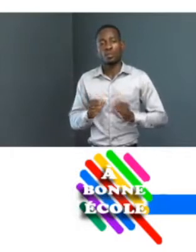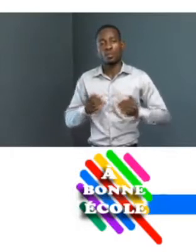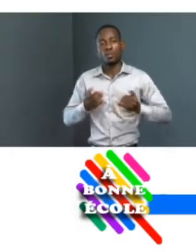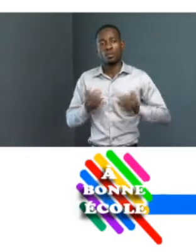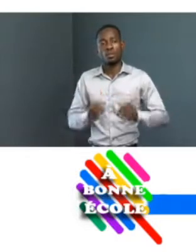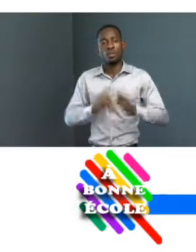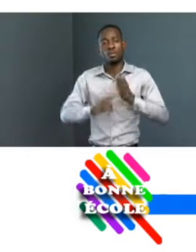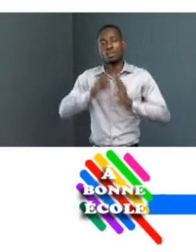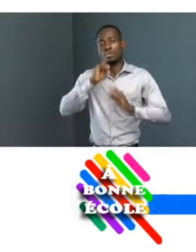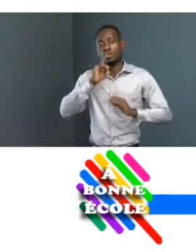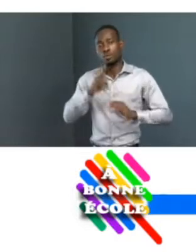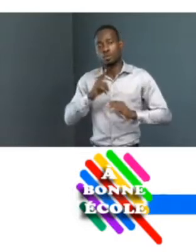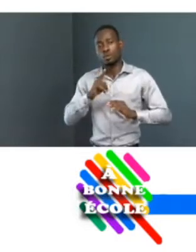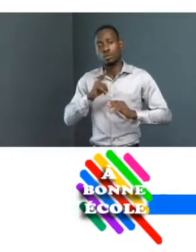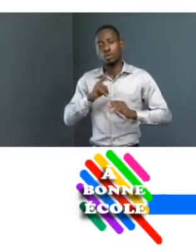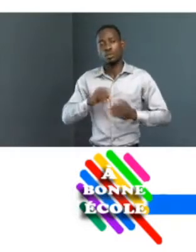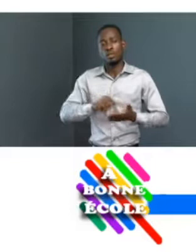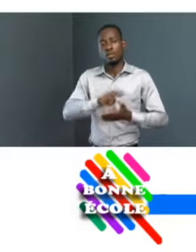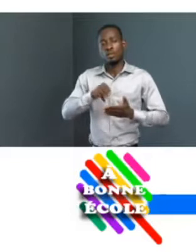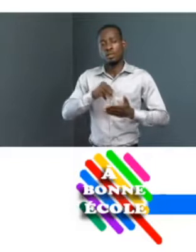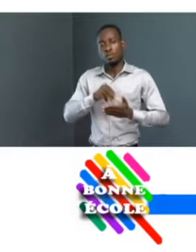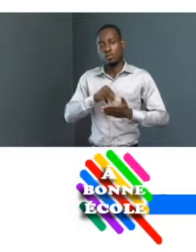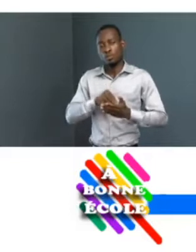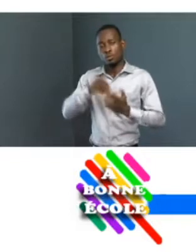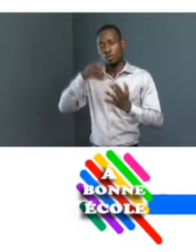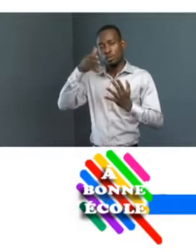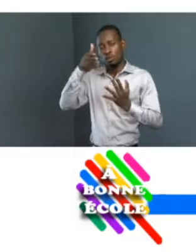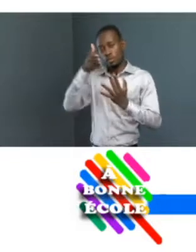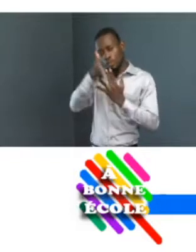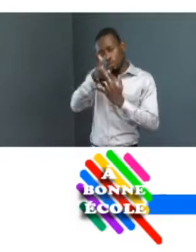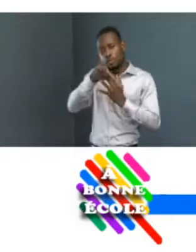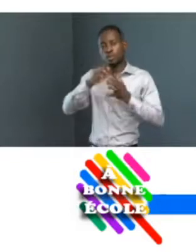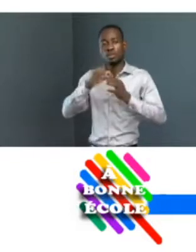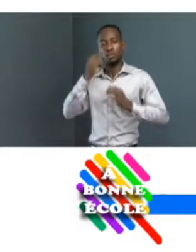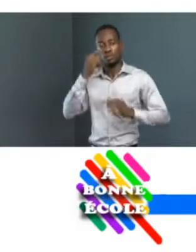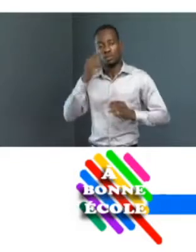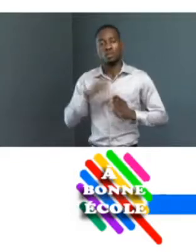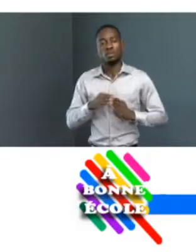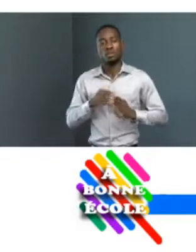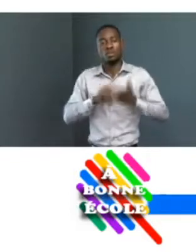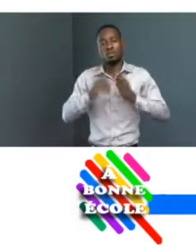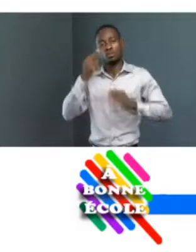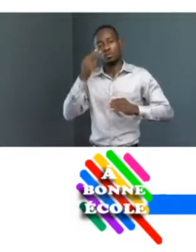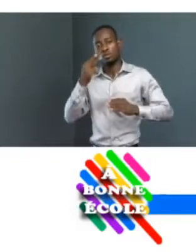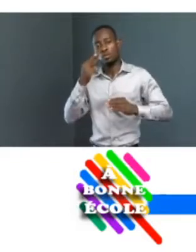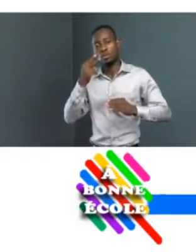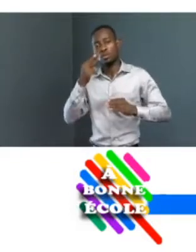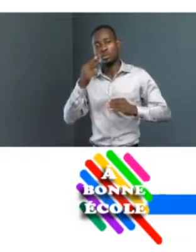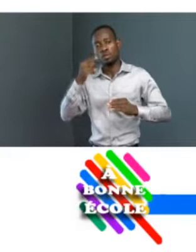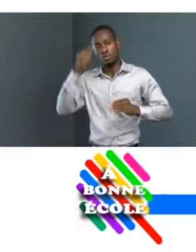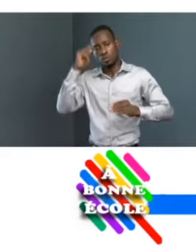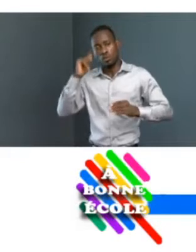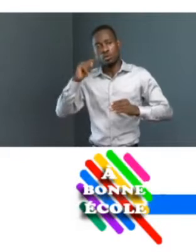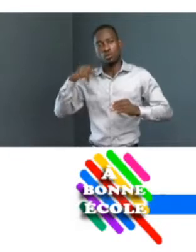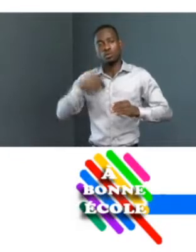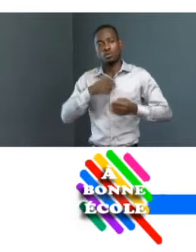Maintenant, quels sont les milieux transparents de l'œil? Comme vous le voyez, pour nos